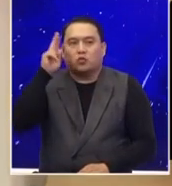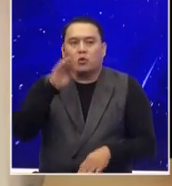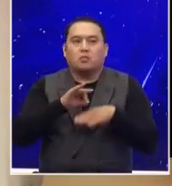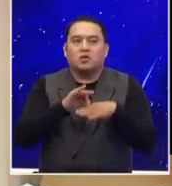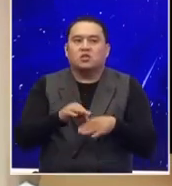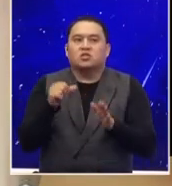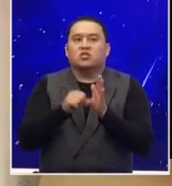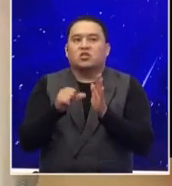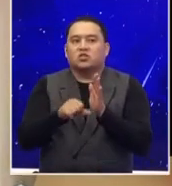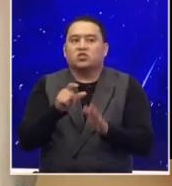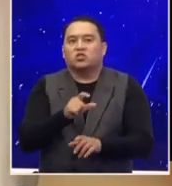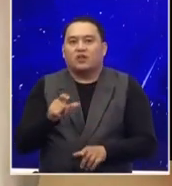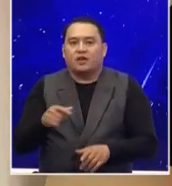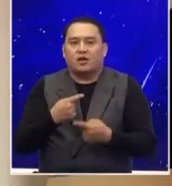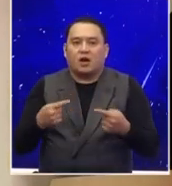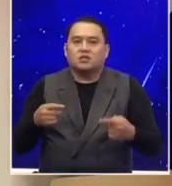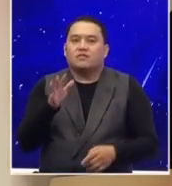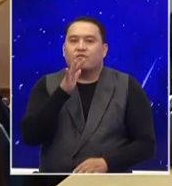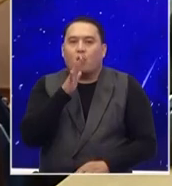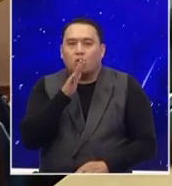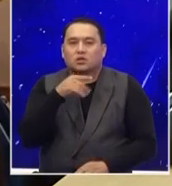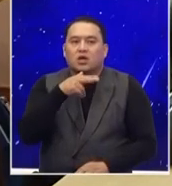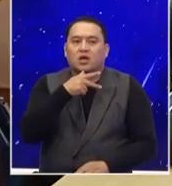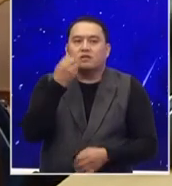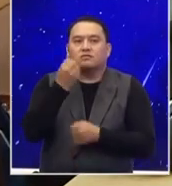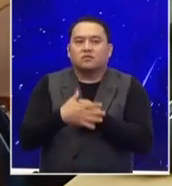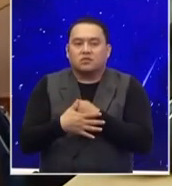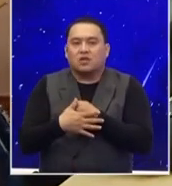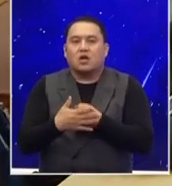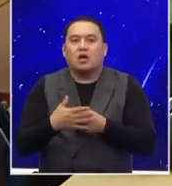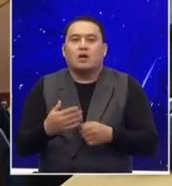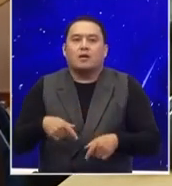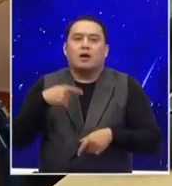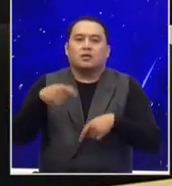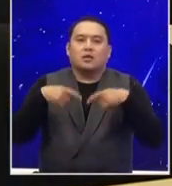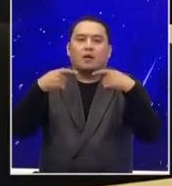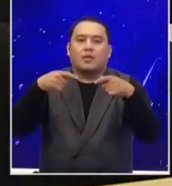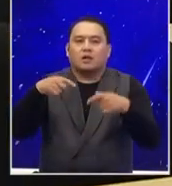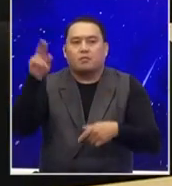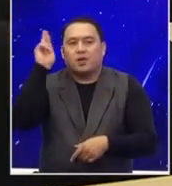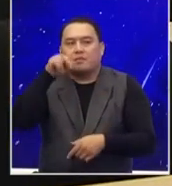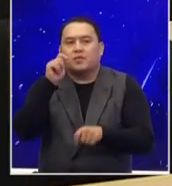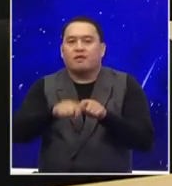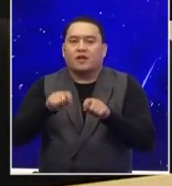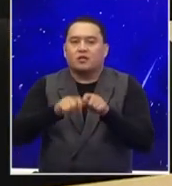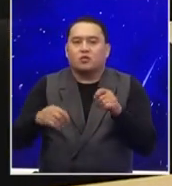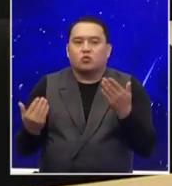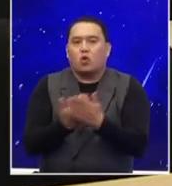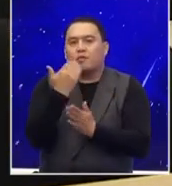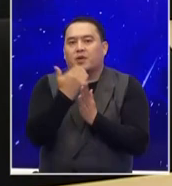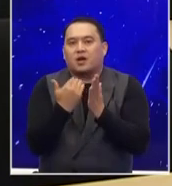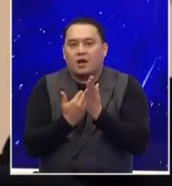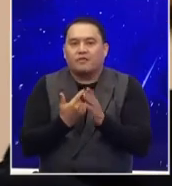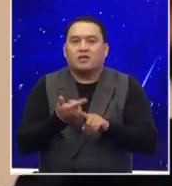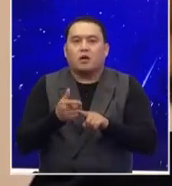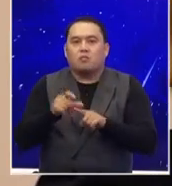порядка 60 человек разного возраста. В корейском центре практикуют ступенчатое образование по проверенным современным программам.